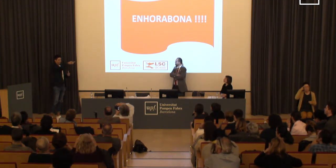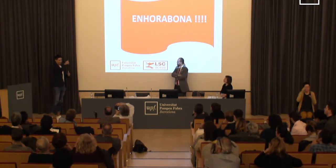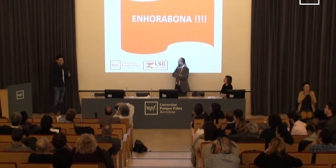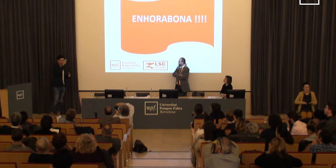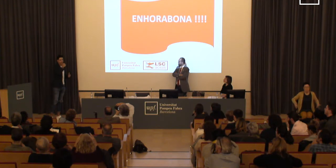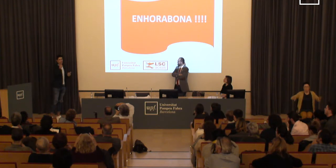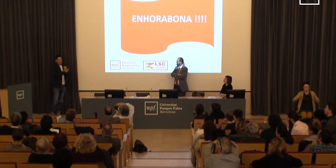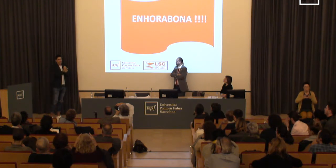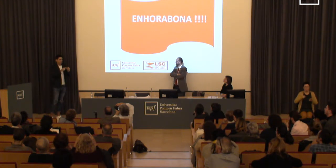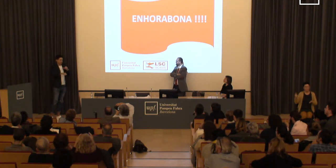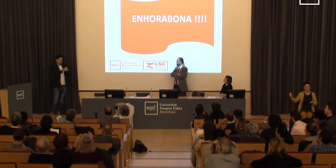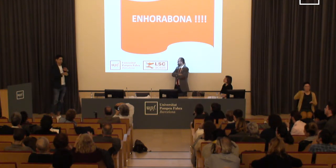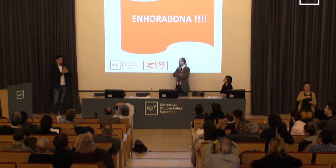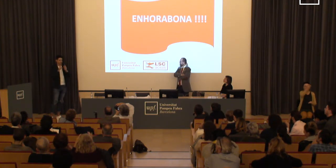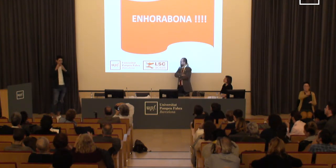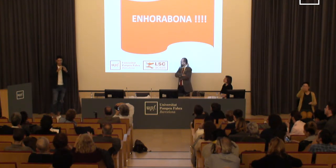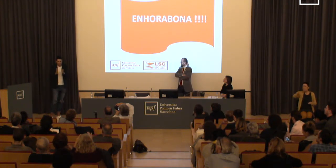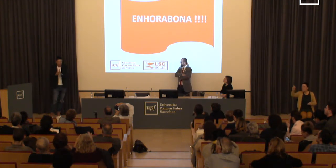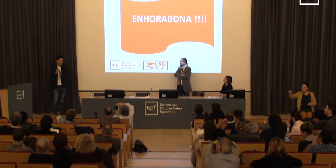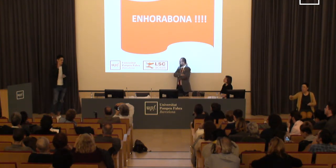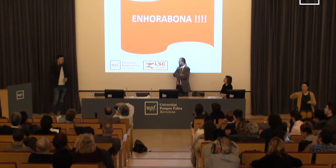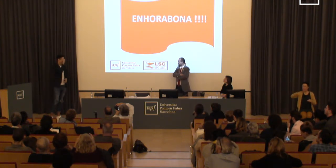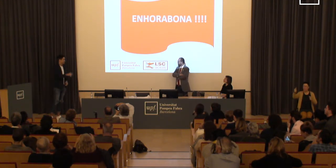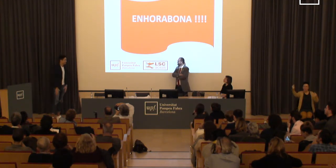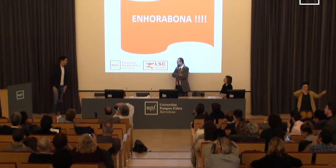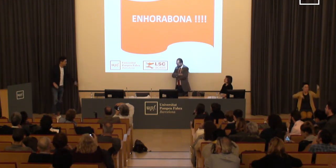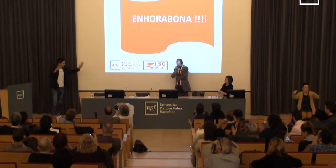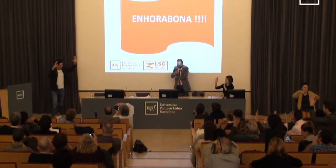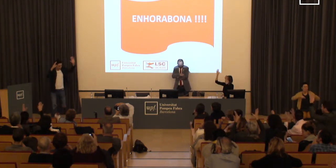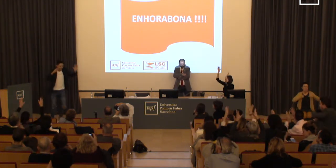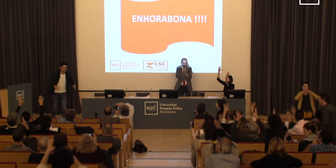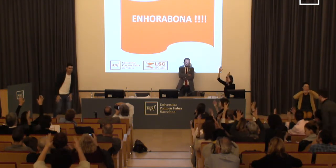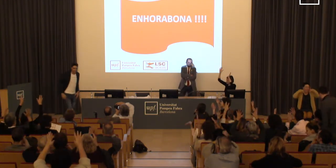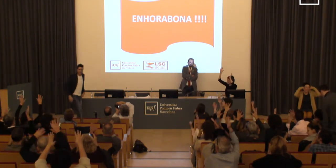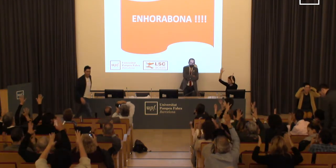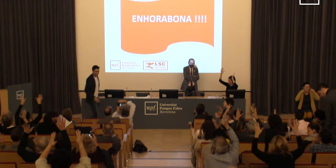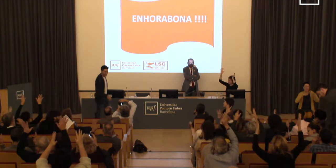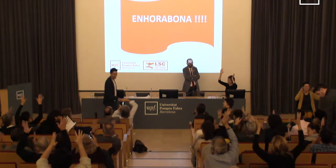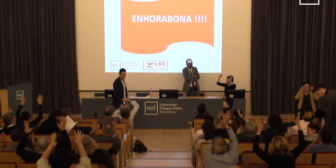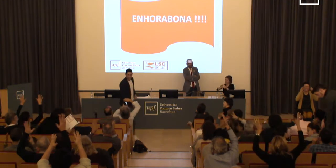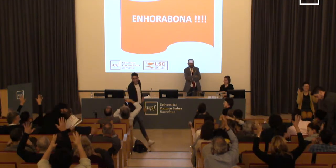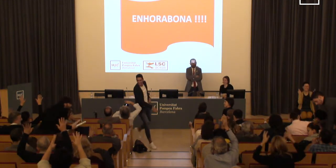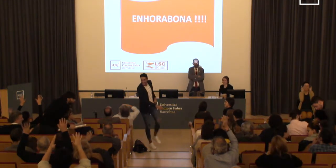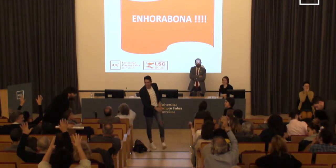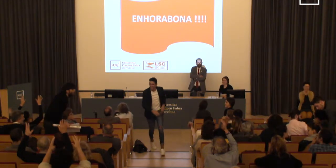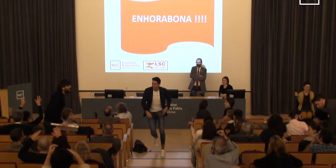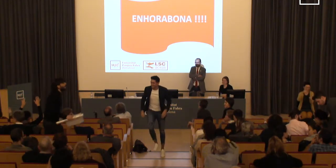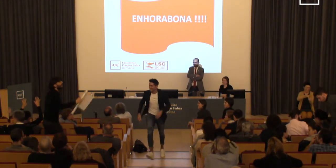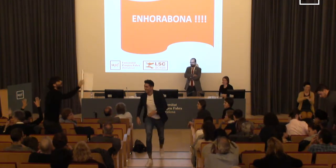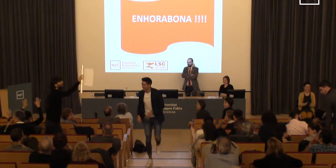persones que han vingut a aquest acte de cloenda, també a la Universitat Pompeu Fabra, i esperem que amb els companys i els professors ens tornem a veure aviat. Moltes